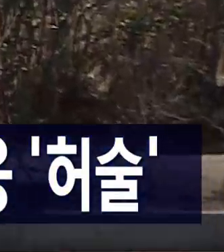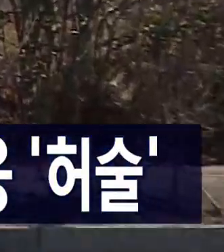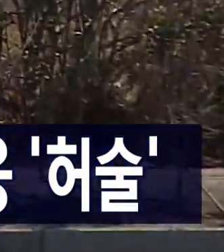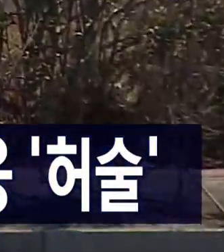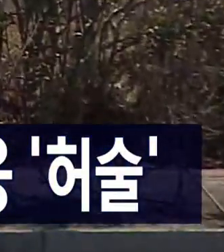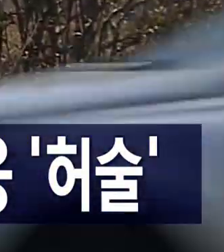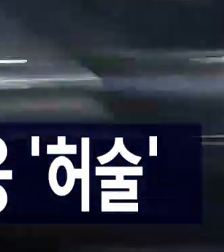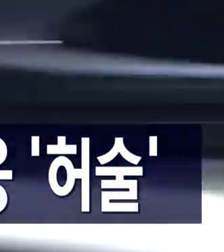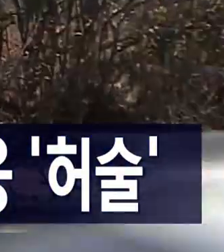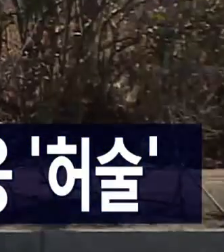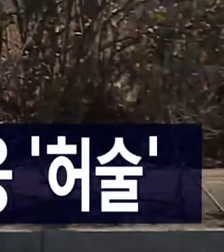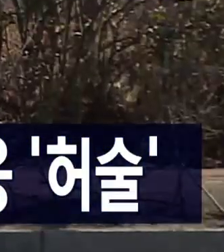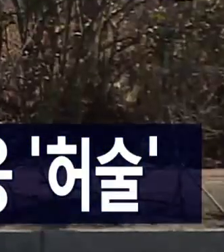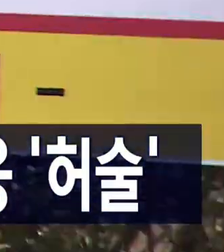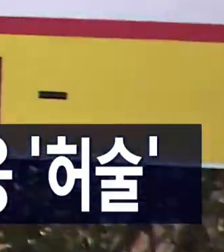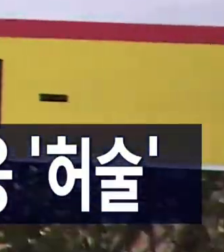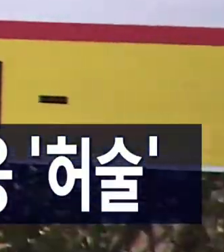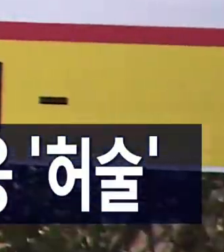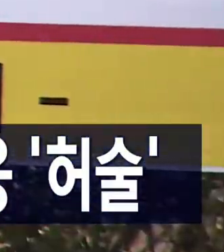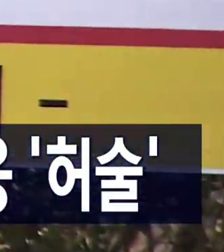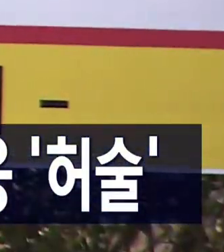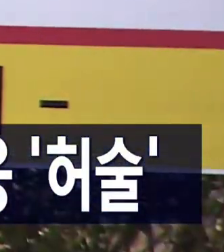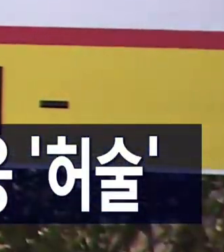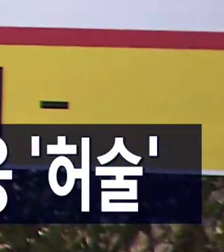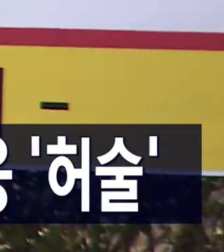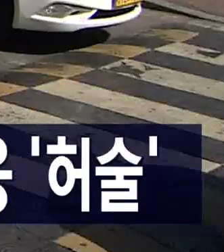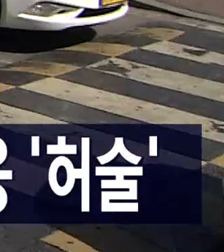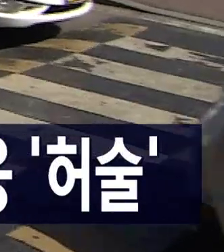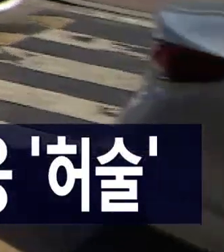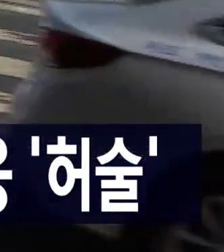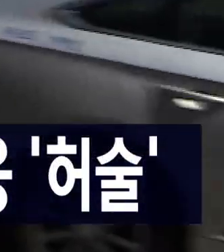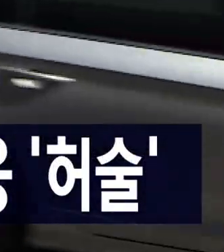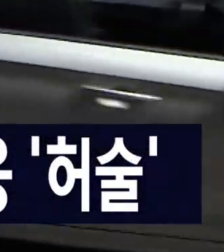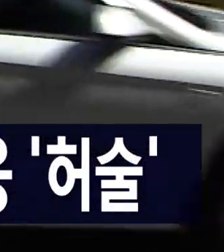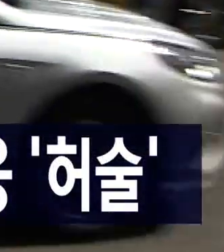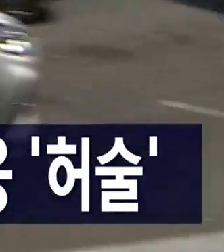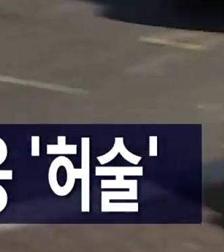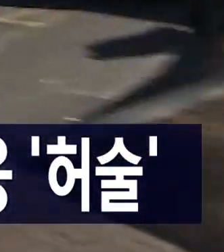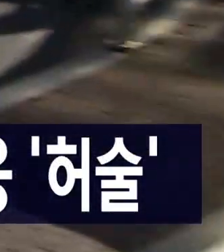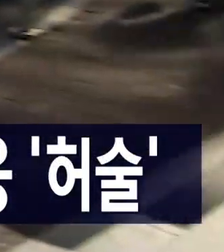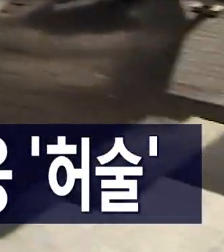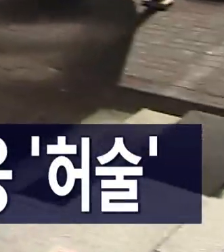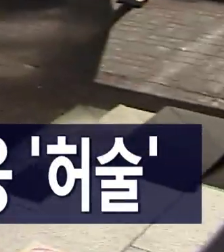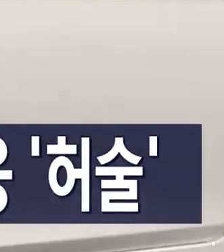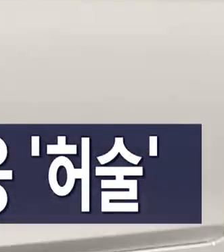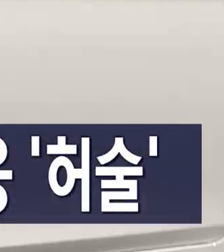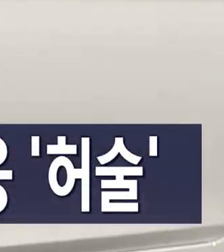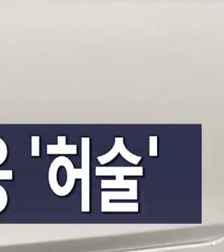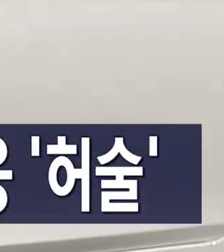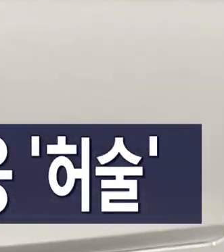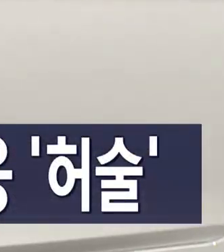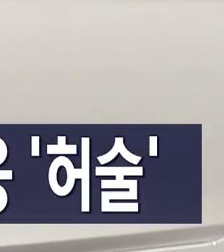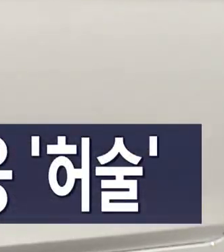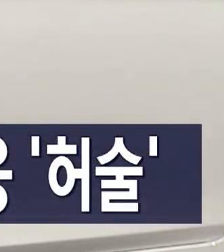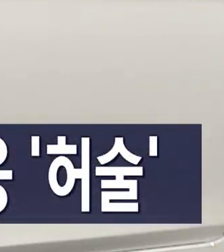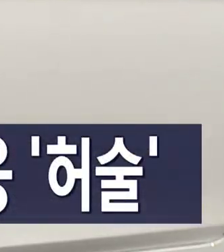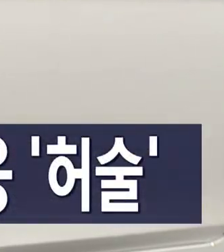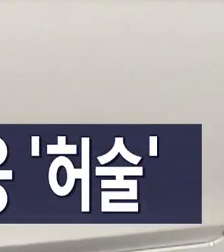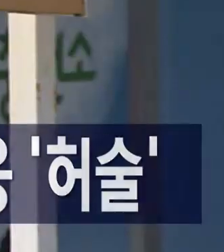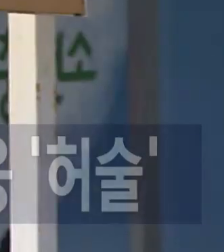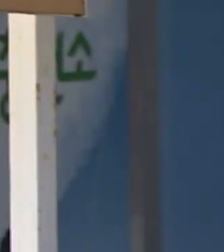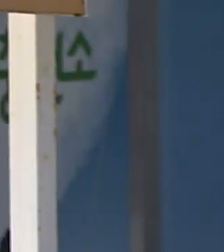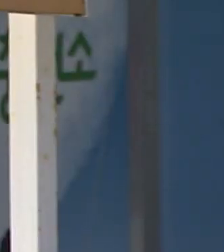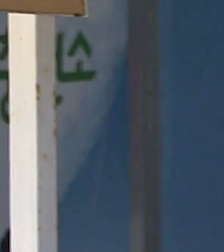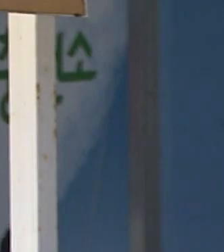복구시가 만든 낭만풀이 3월 1일부터 호출 요금을 받기로 했습니다. 찬반이 엇갈리고 있는 가운데 이 같은 사실을 이미 알고 있던 목포시의